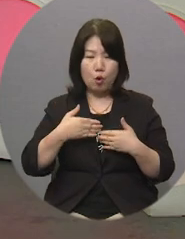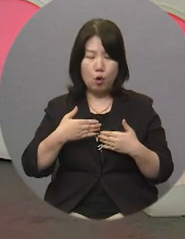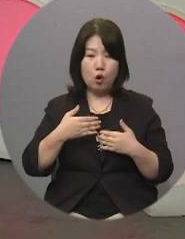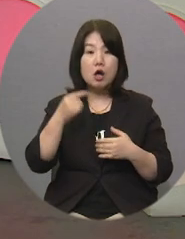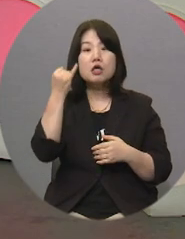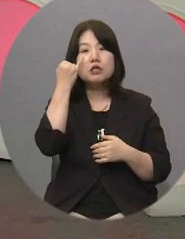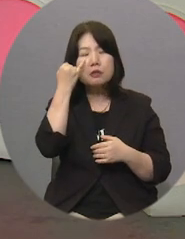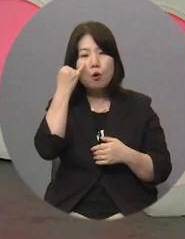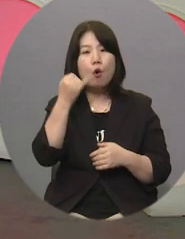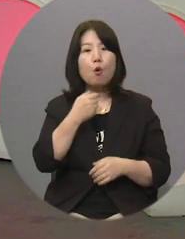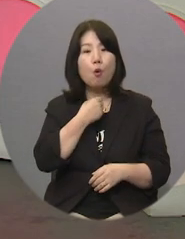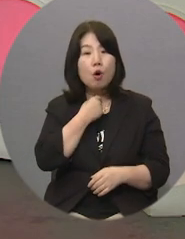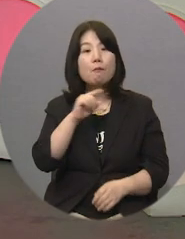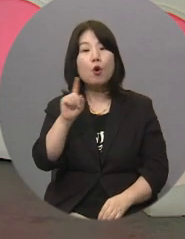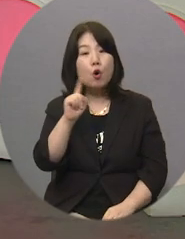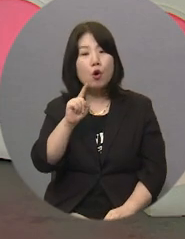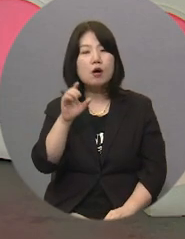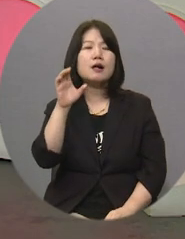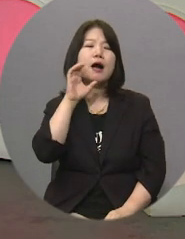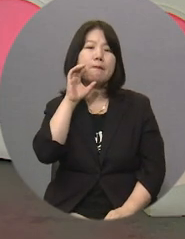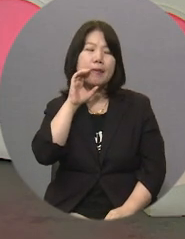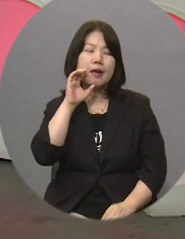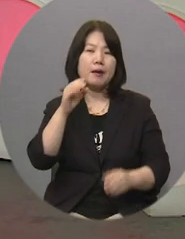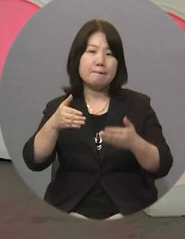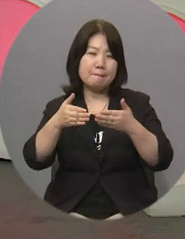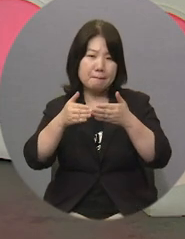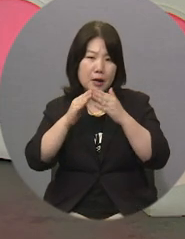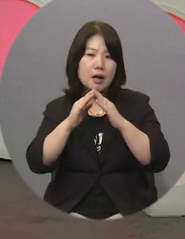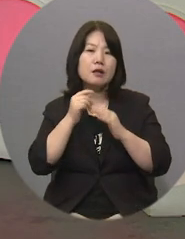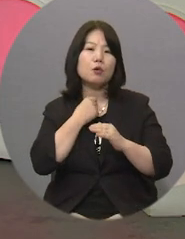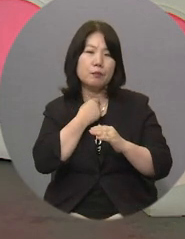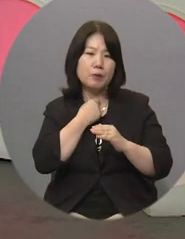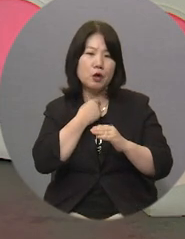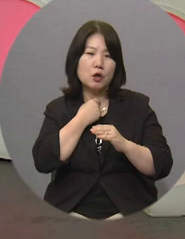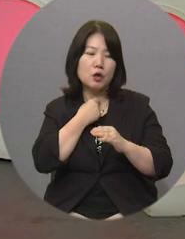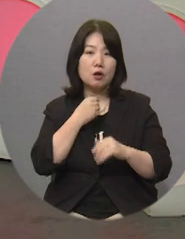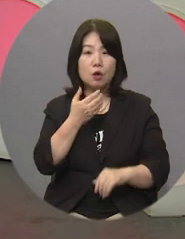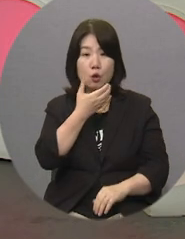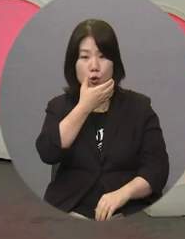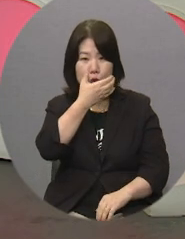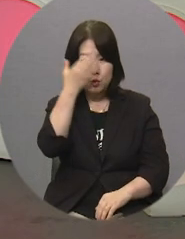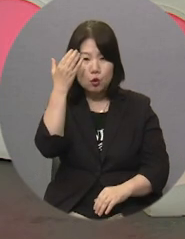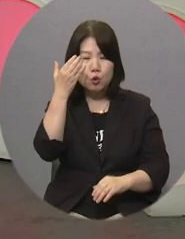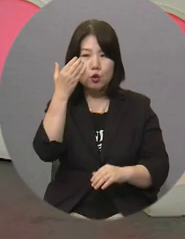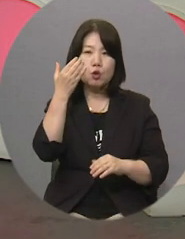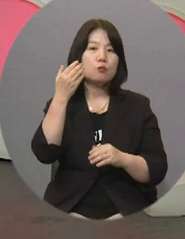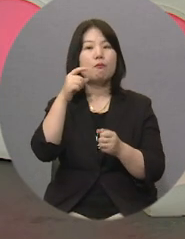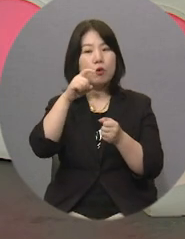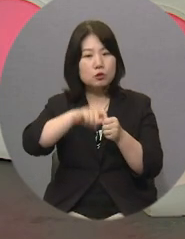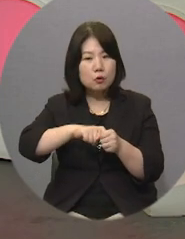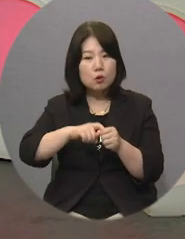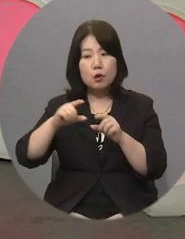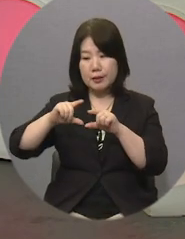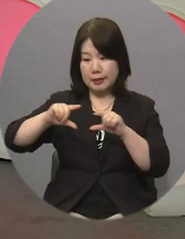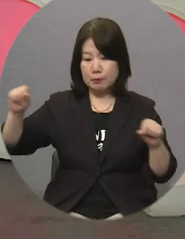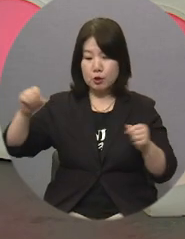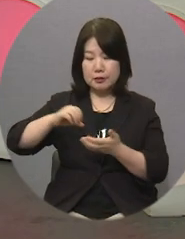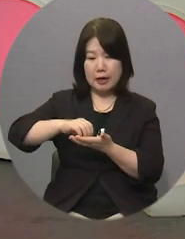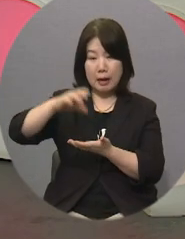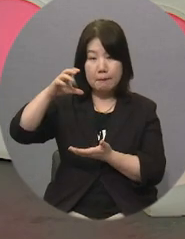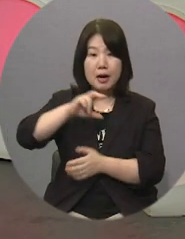소원은 카페를 차리는 것이었습니다. 꿈을 이루기 위해 일본에서 제가